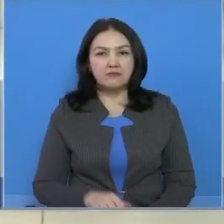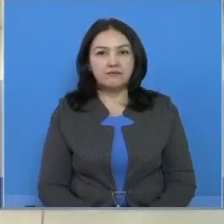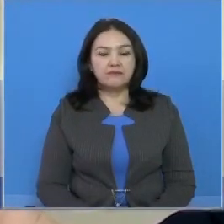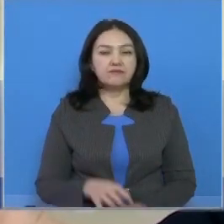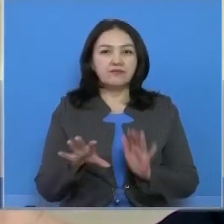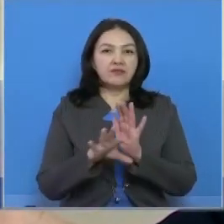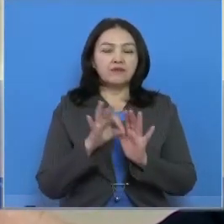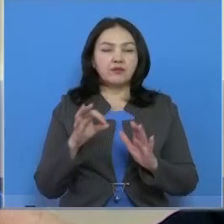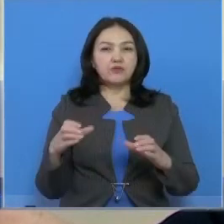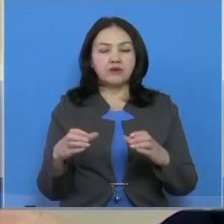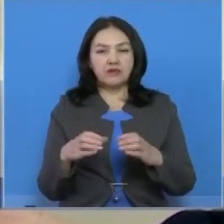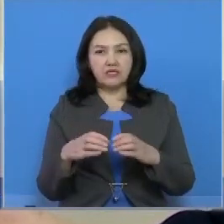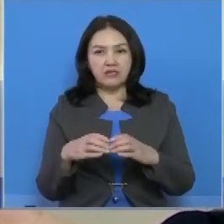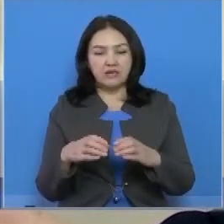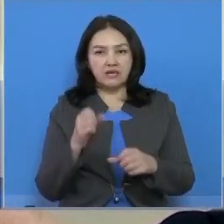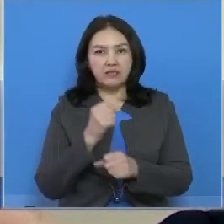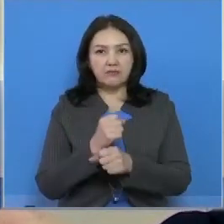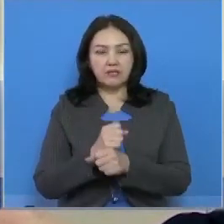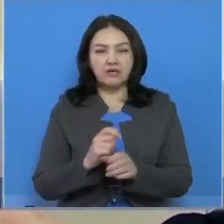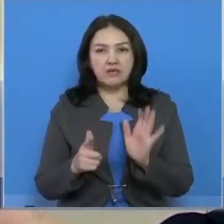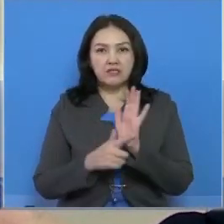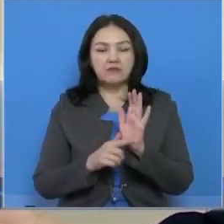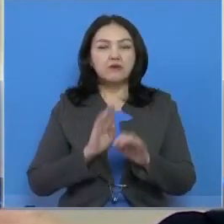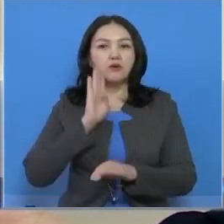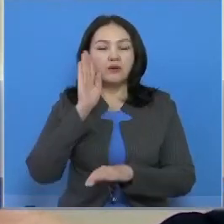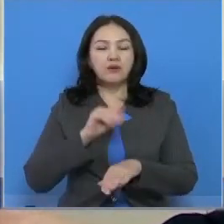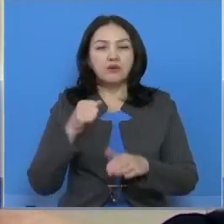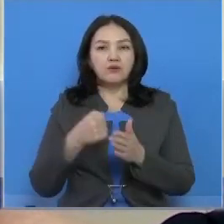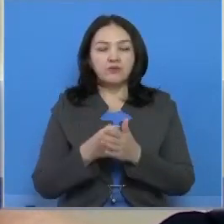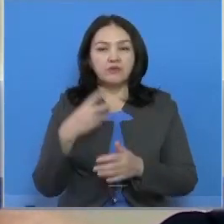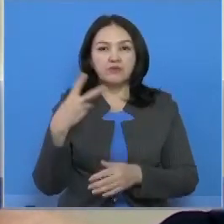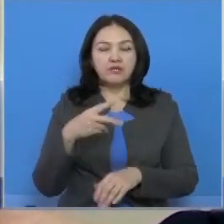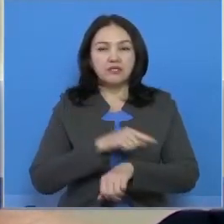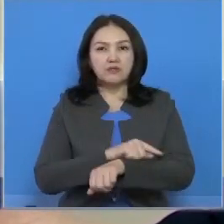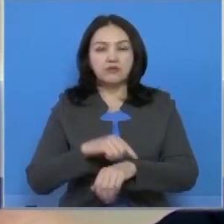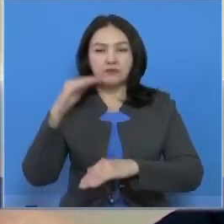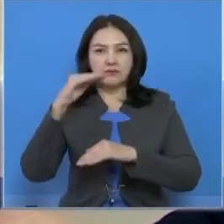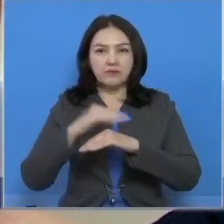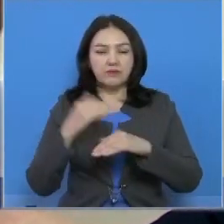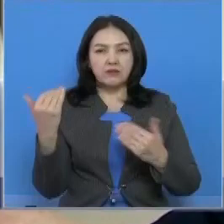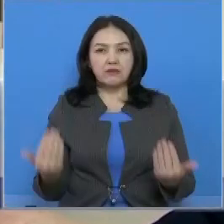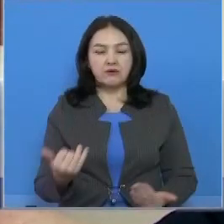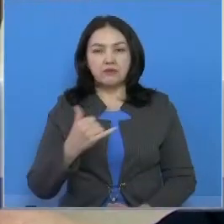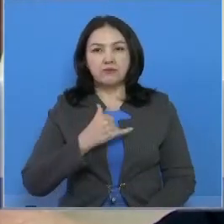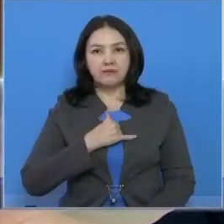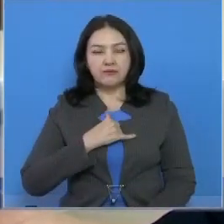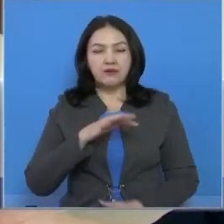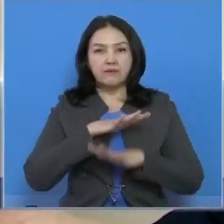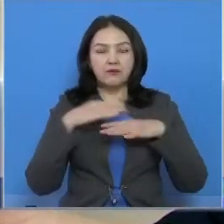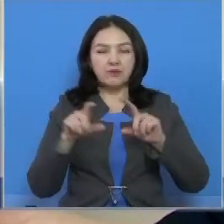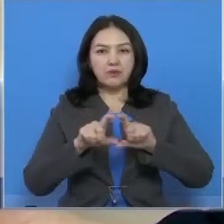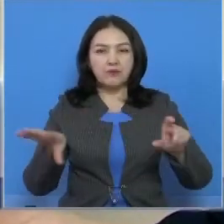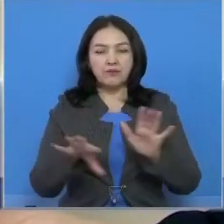избирательные участки работают 7 утра до 20 часов вечера сегодня у нас на многих